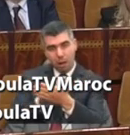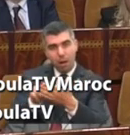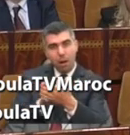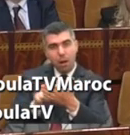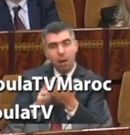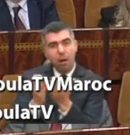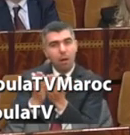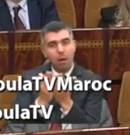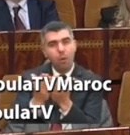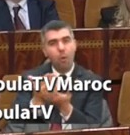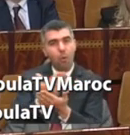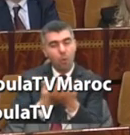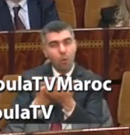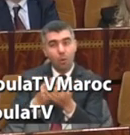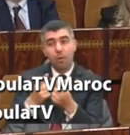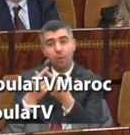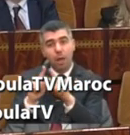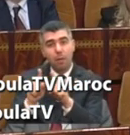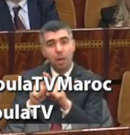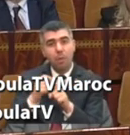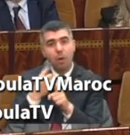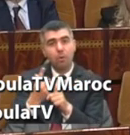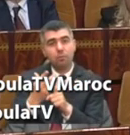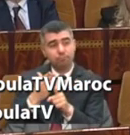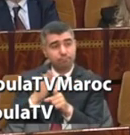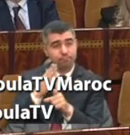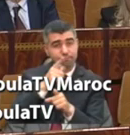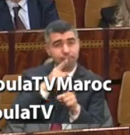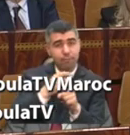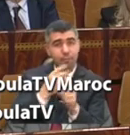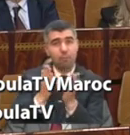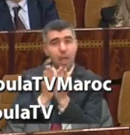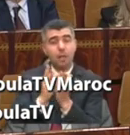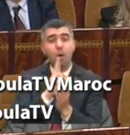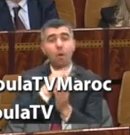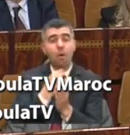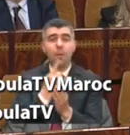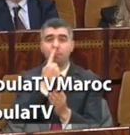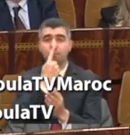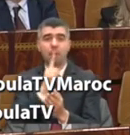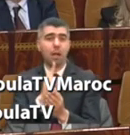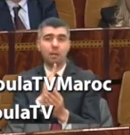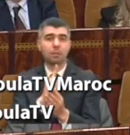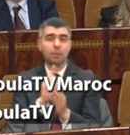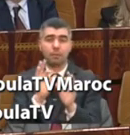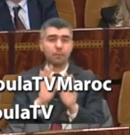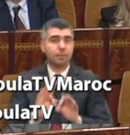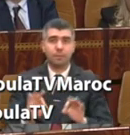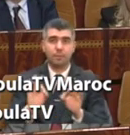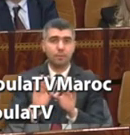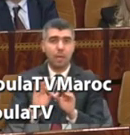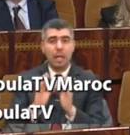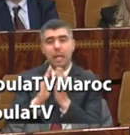بقدر كبير بأن التلاميذ ما بقاش عندهم جاذبية لهذه المدرسة، بالتالي وزائد أنه يعني المناهج